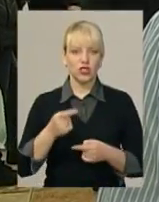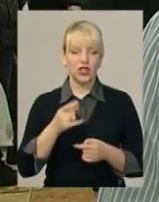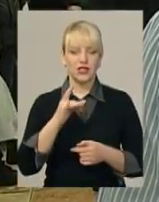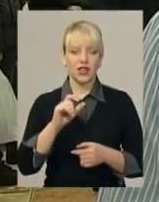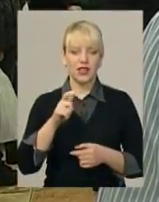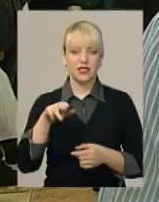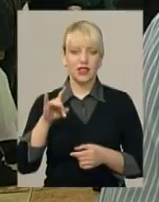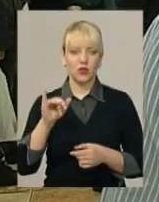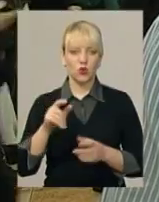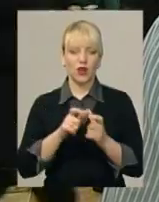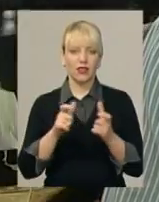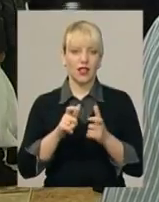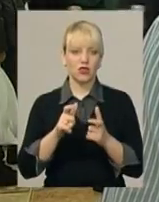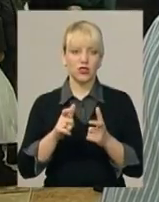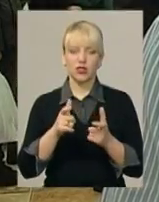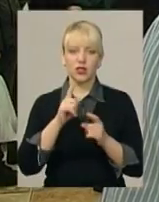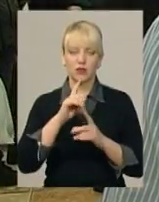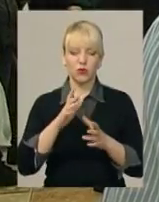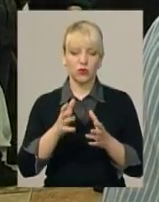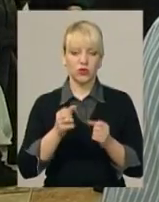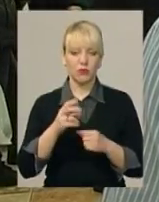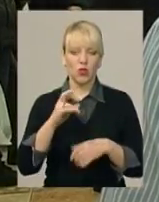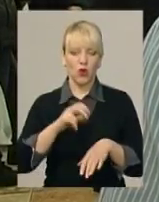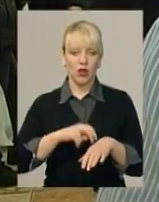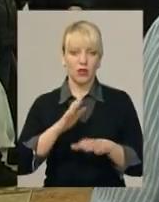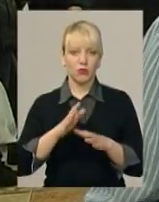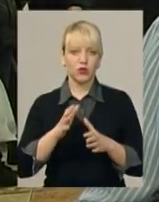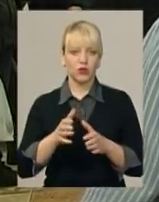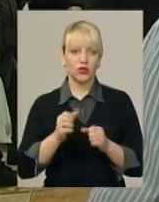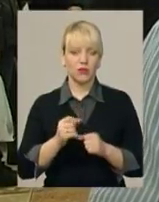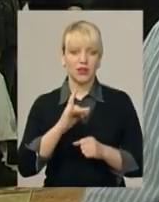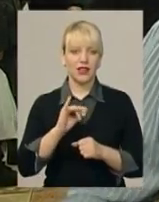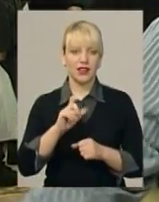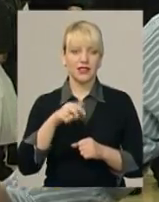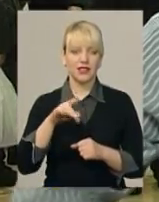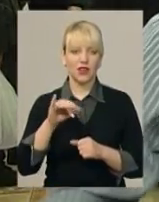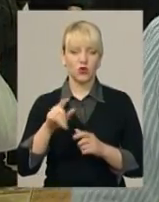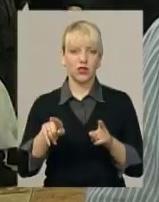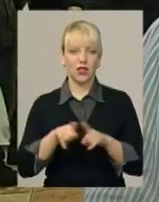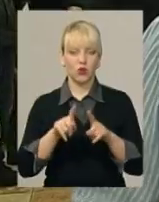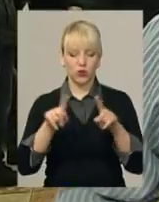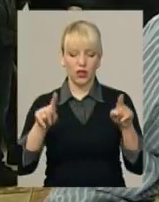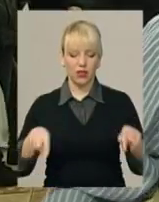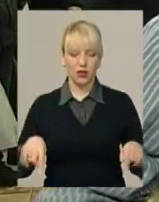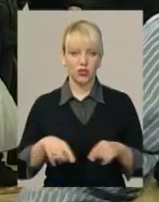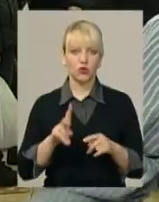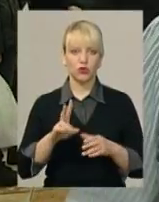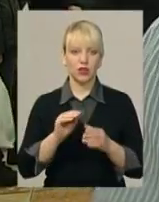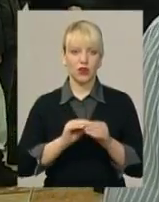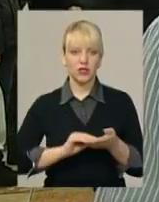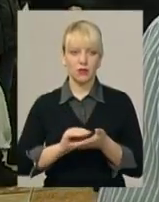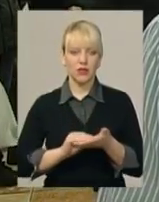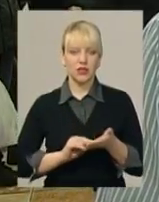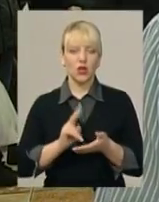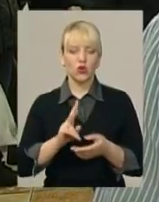Звичайно, талончика не отримали, але лікар буде отримувати з реєстратури таку табличку, де буде розписано, хто на яку годину